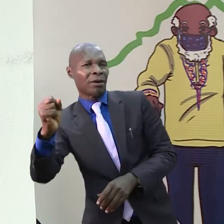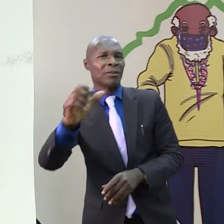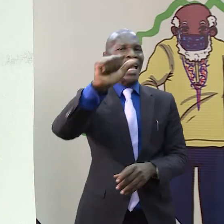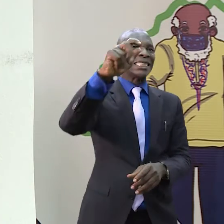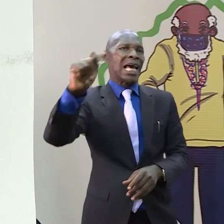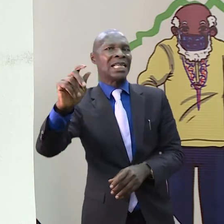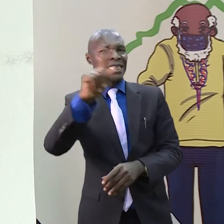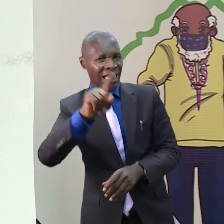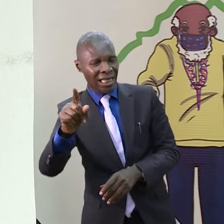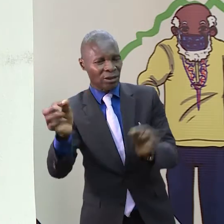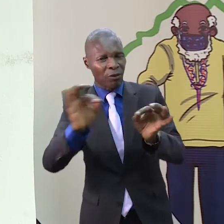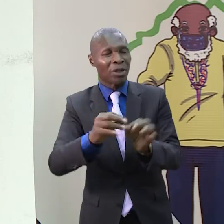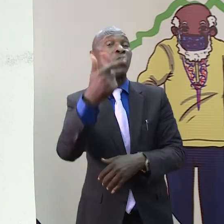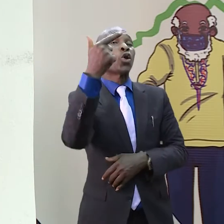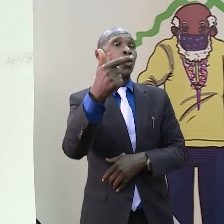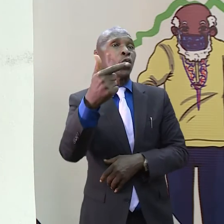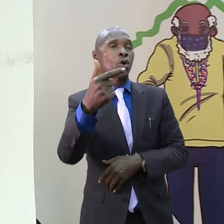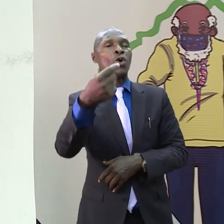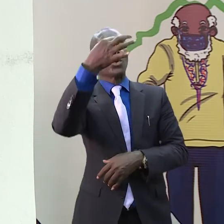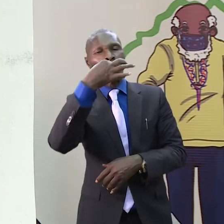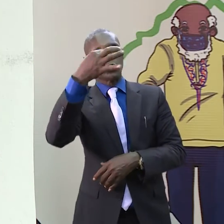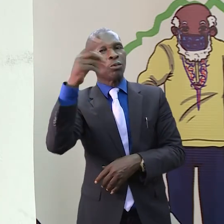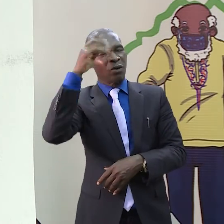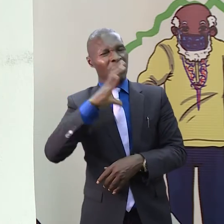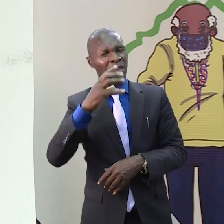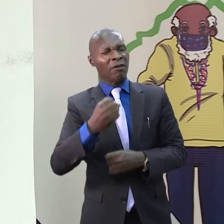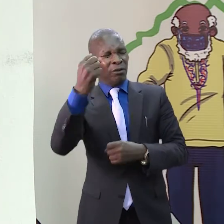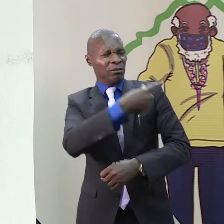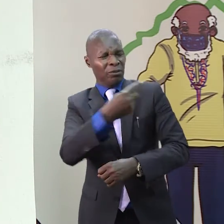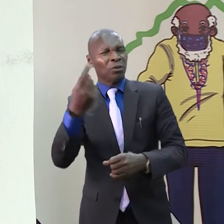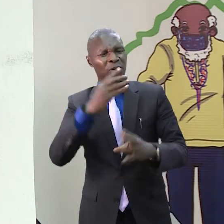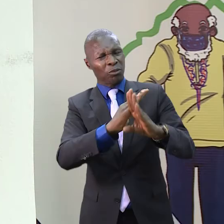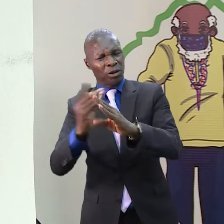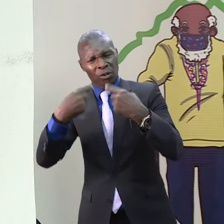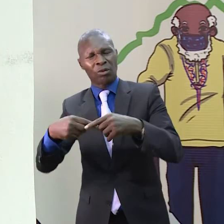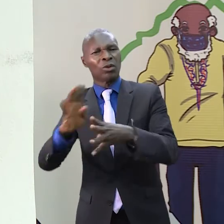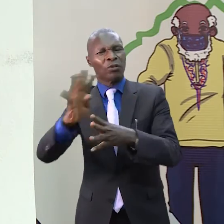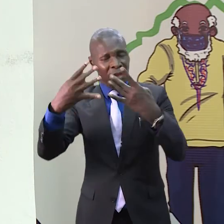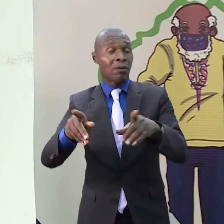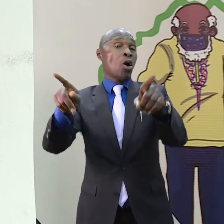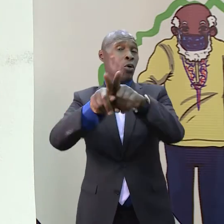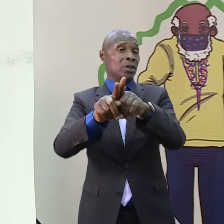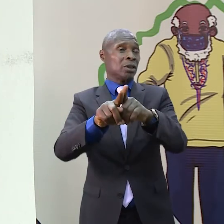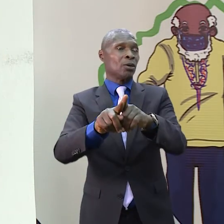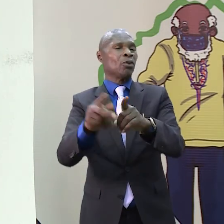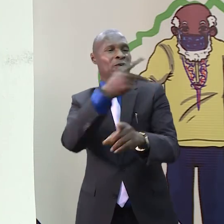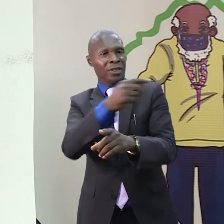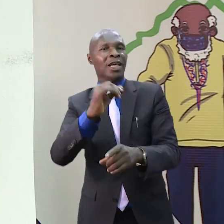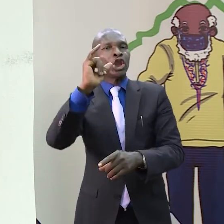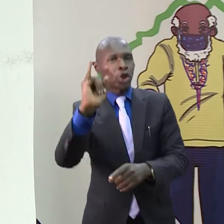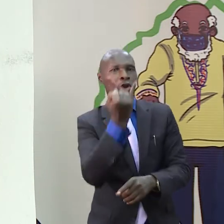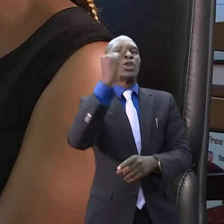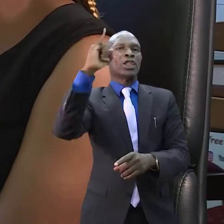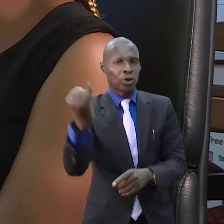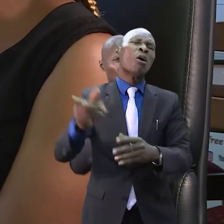nous avons au pays, il faut 2 doses pour avoir une efficacité optimale. Aussi, pour le vaccin Johnson & Johnson, il faut avoir une